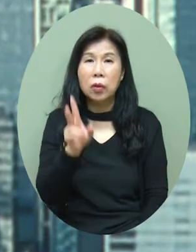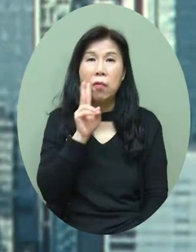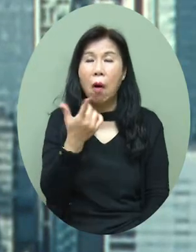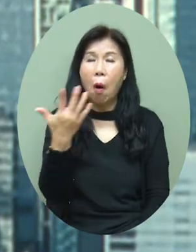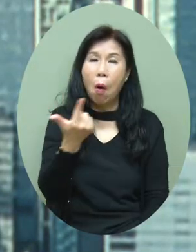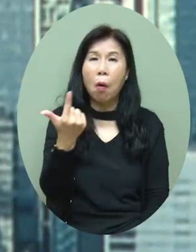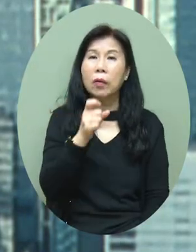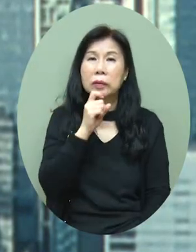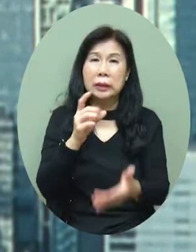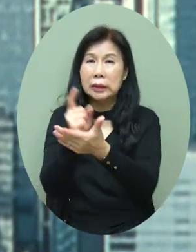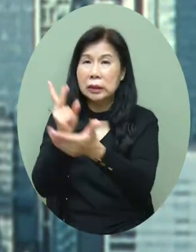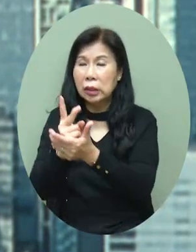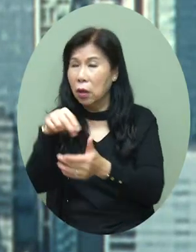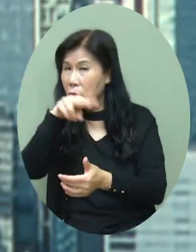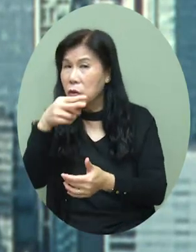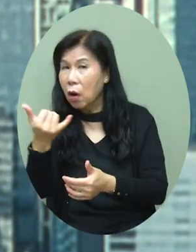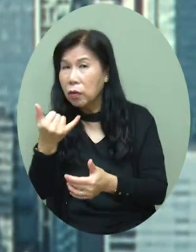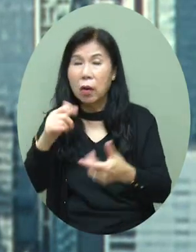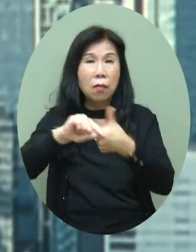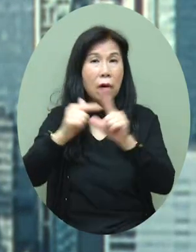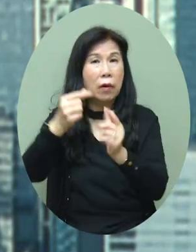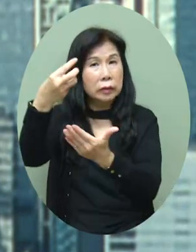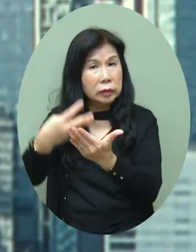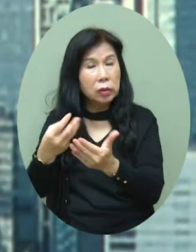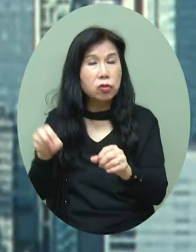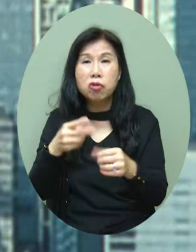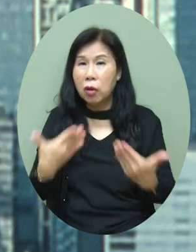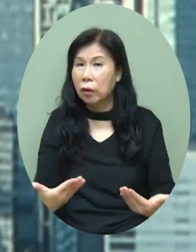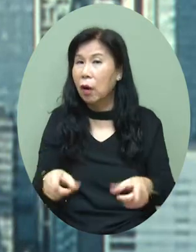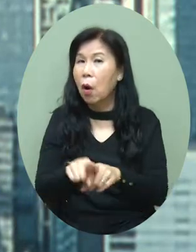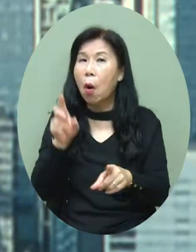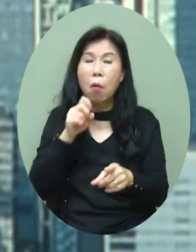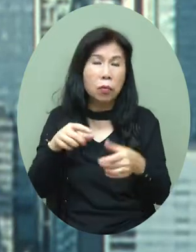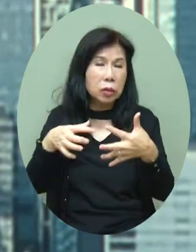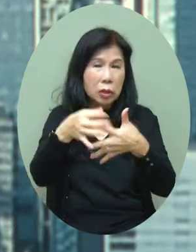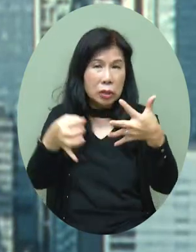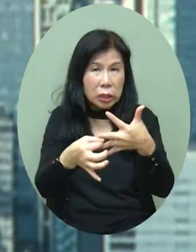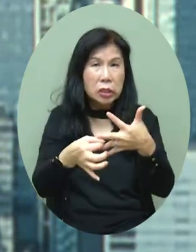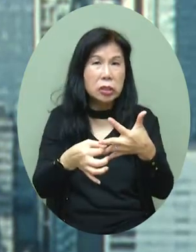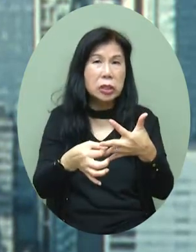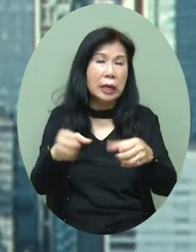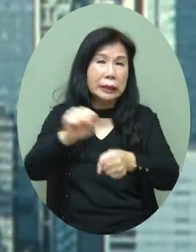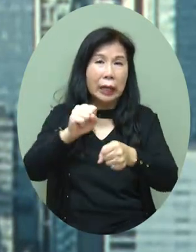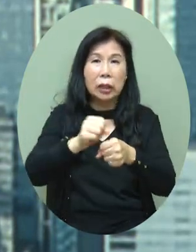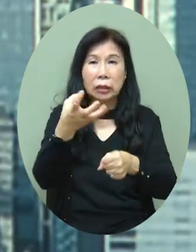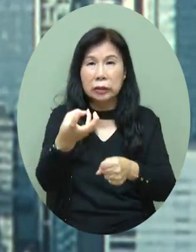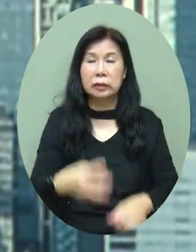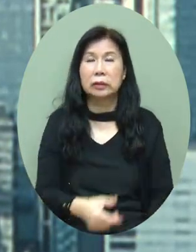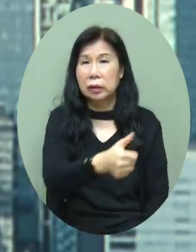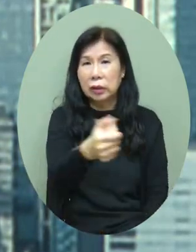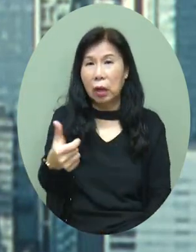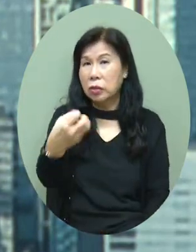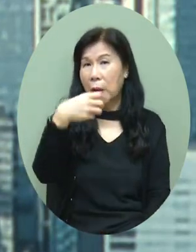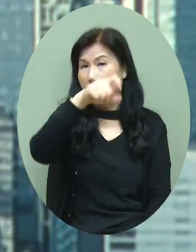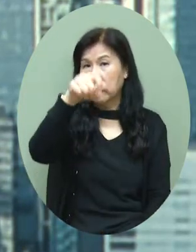年再做嘅檢討嘅嗰個機制當中去追翻今次嘅嗰個落後咧？唔該。 好啊，多謝你嘅問